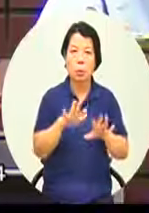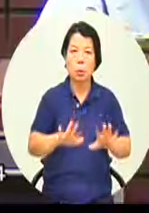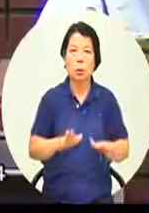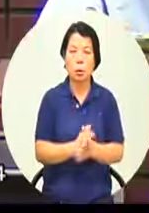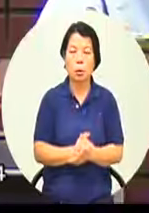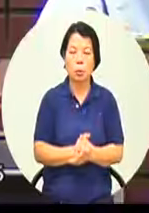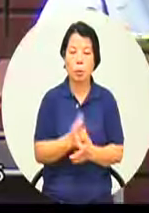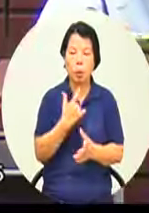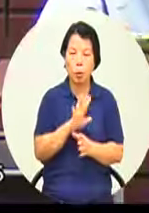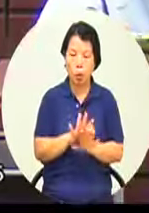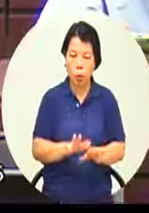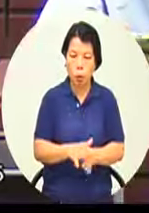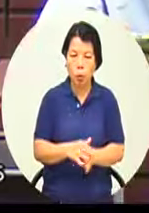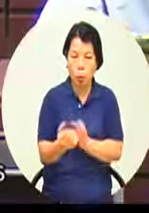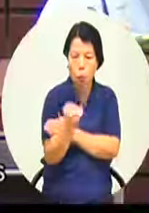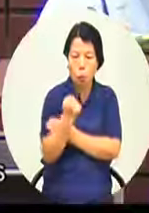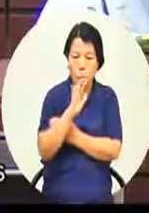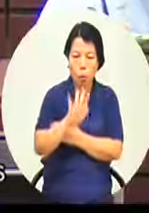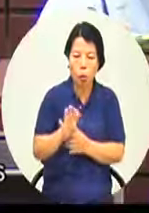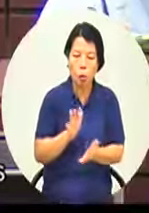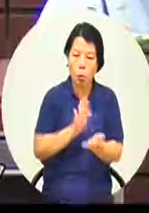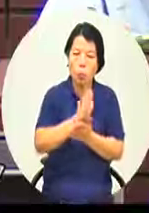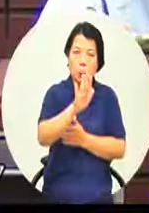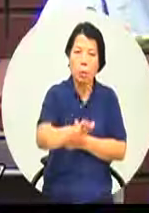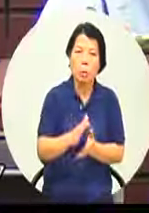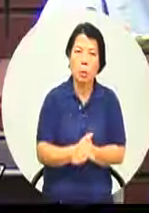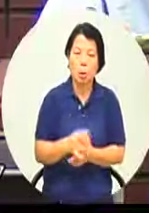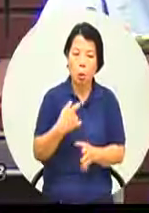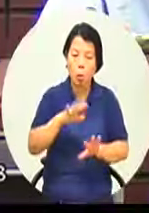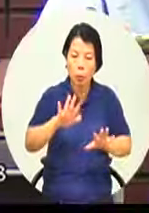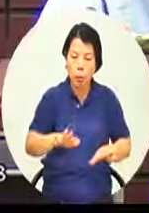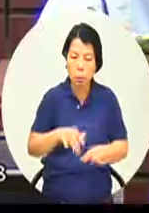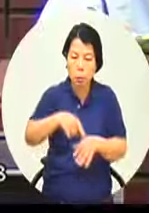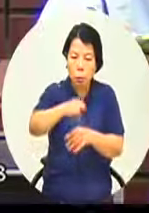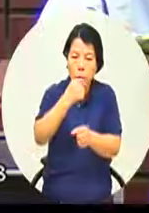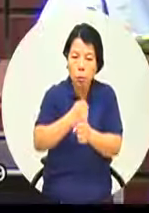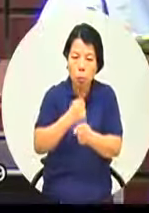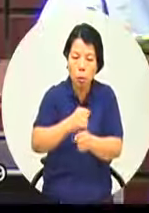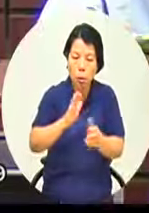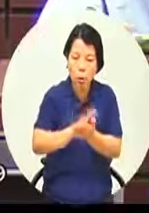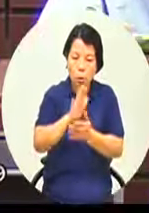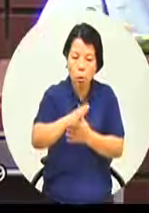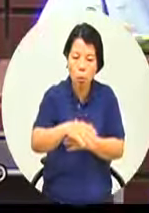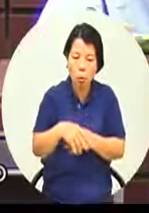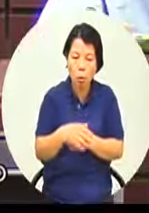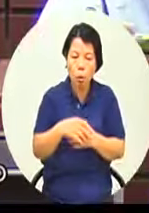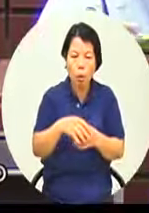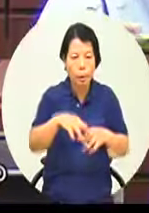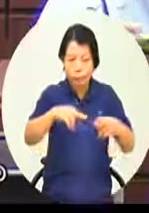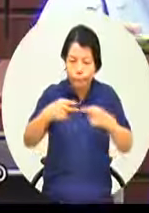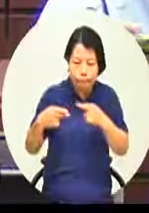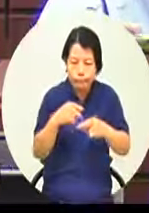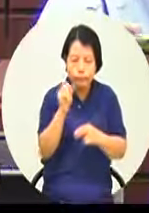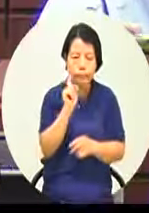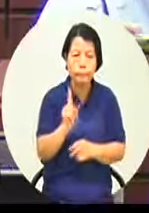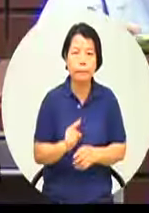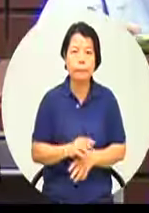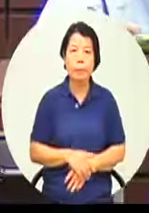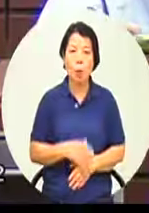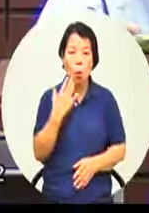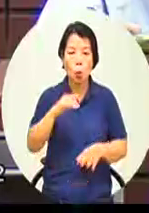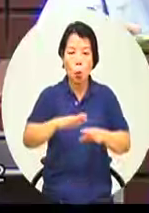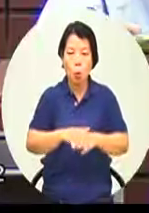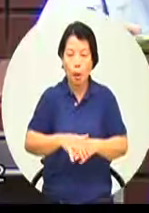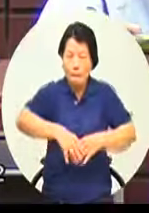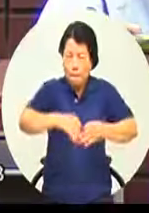走了一步，才知道后面的回想说我们上面走这一步哪边要做调整，那如果是说一步要登天，